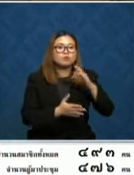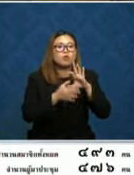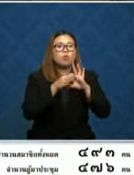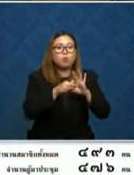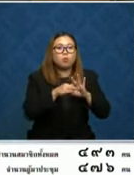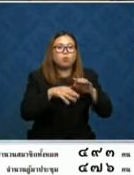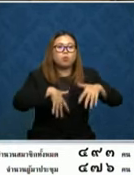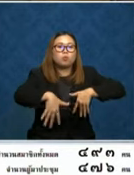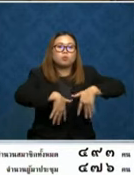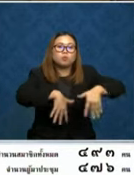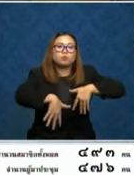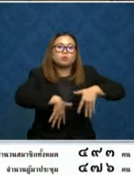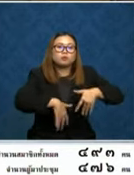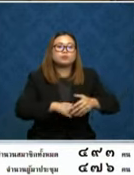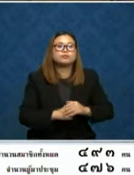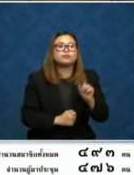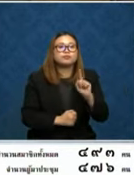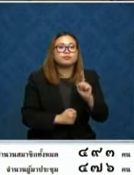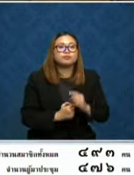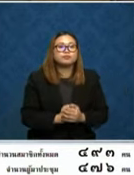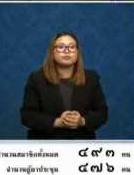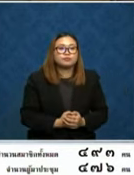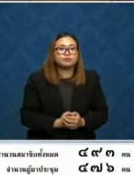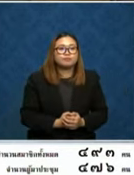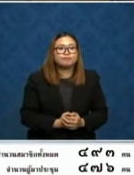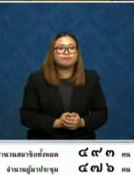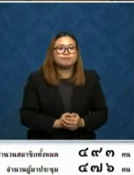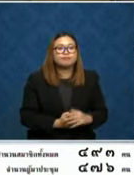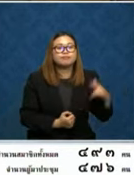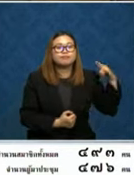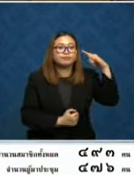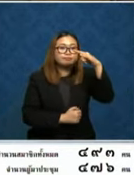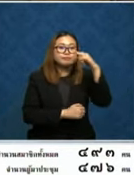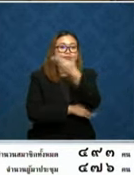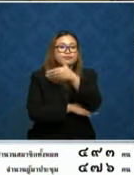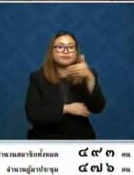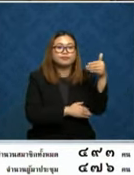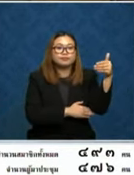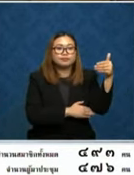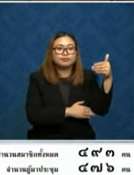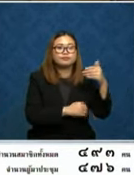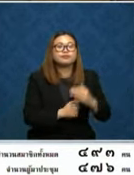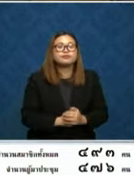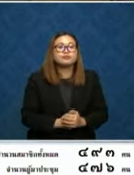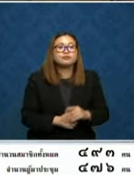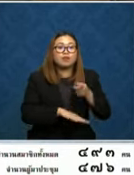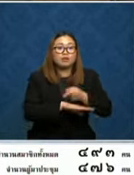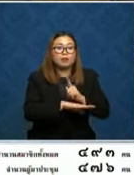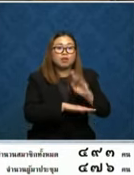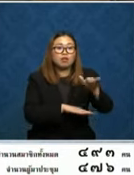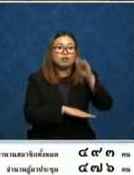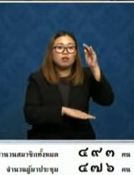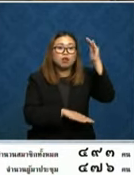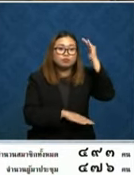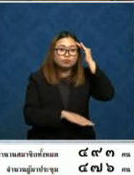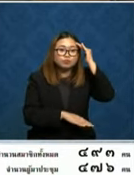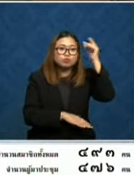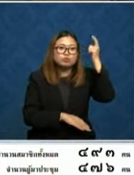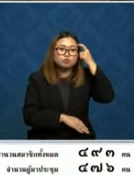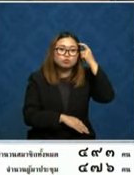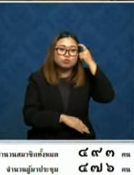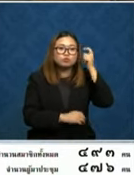นที่เป็นสายการบินแห่งชาติครับท่านประธานครับท่านประธานคงทราบนะครับว่าแผนฟื้นฟู